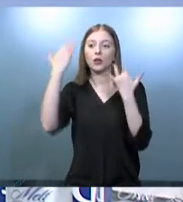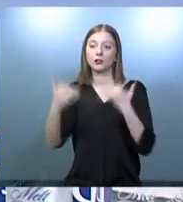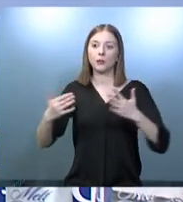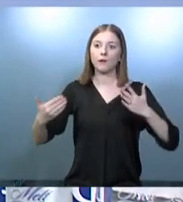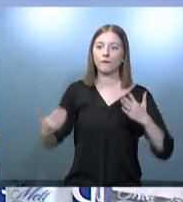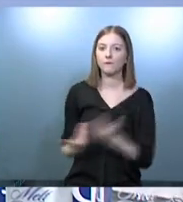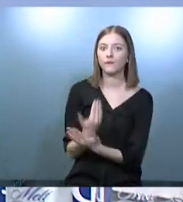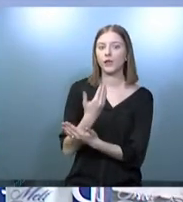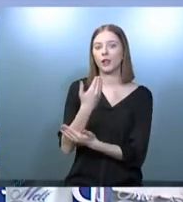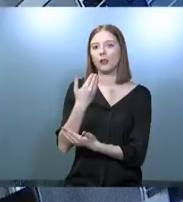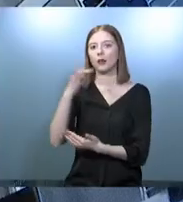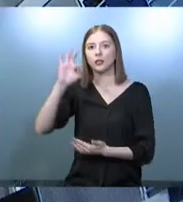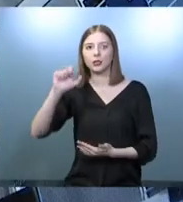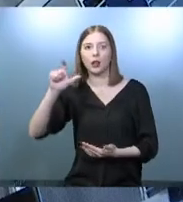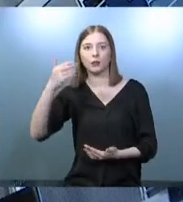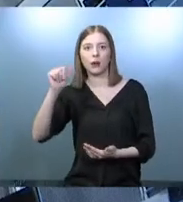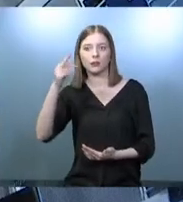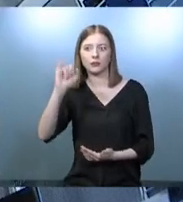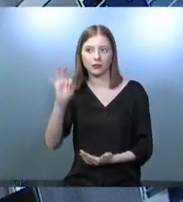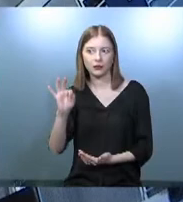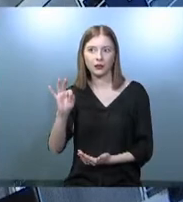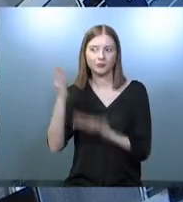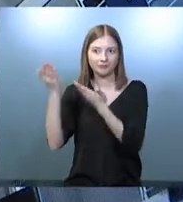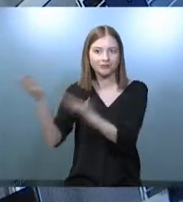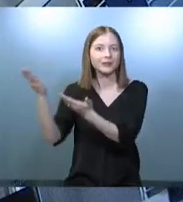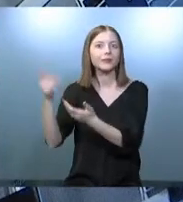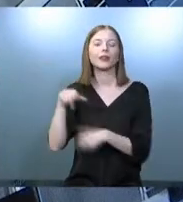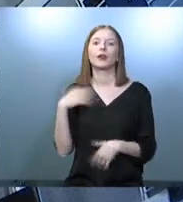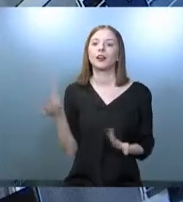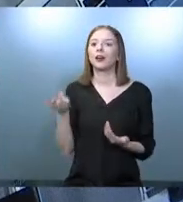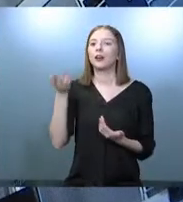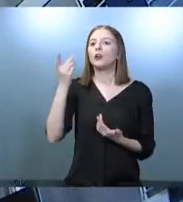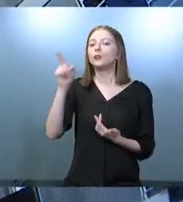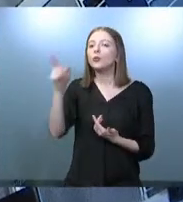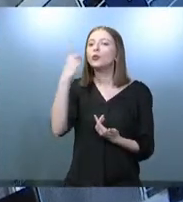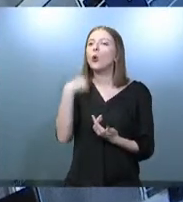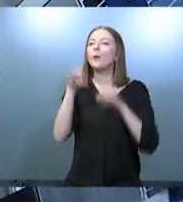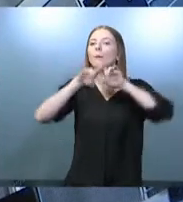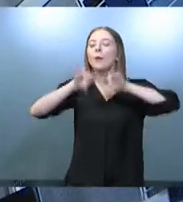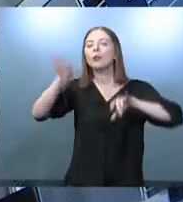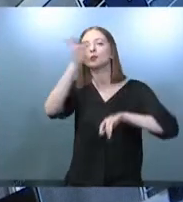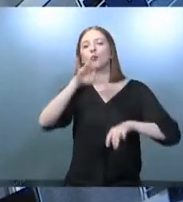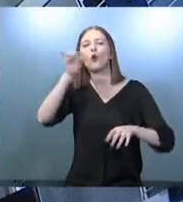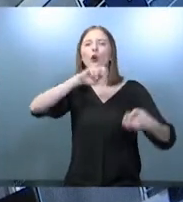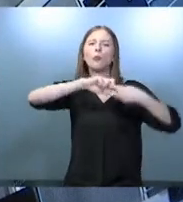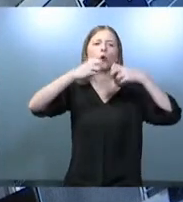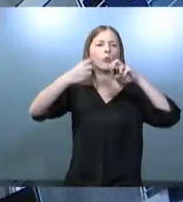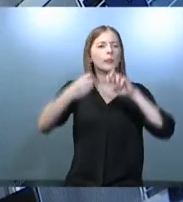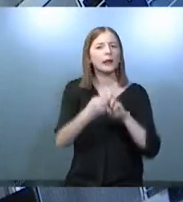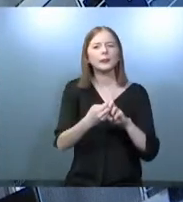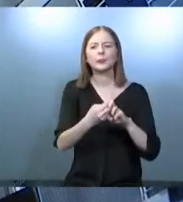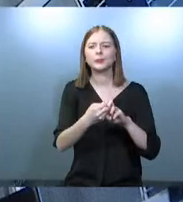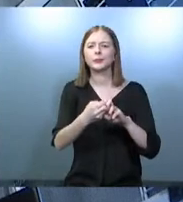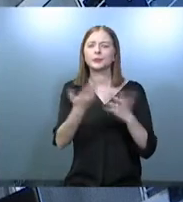vėl grįžtu prie Jono Talmanto su klausimu, kuriuo jisai jau pradėjęs buvo pasisakinėti. Tai yra, kokios yra tos skaudžiausios ir